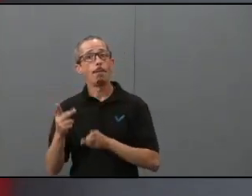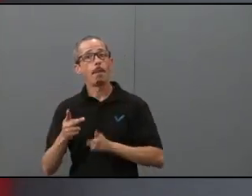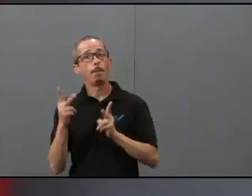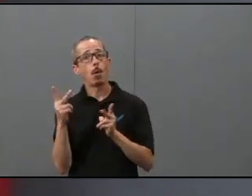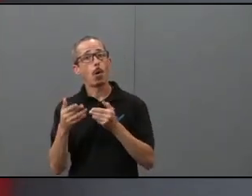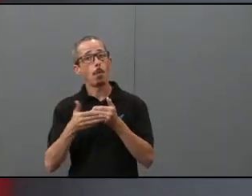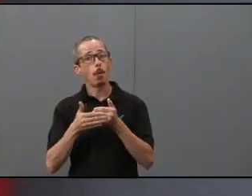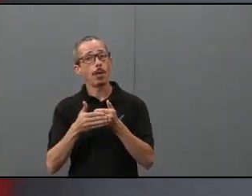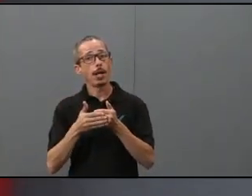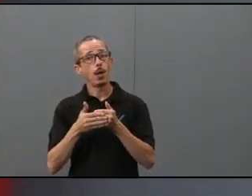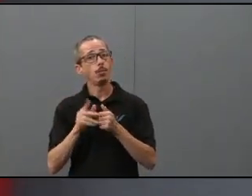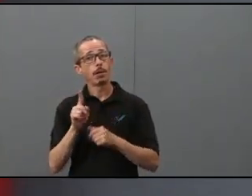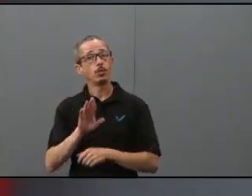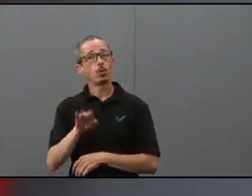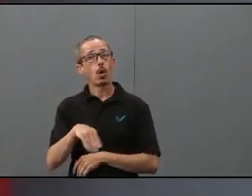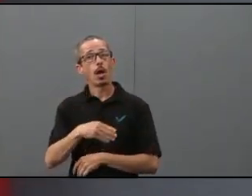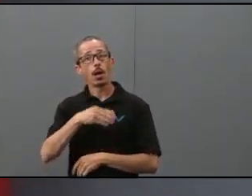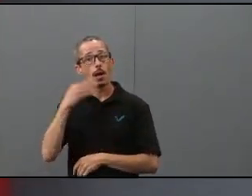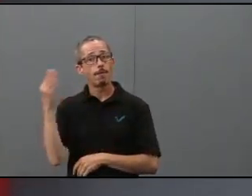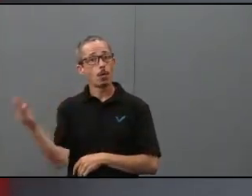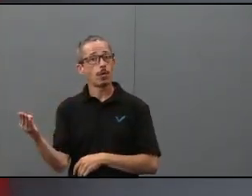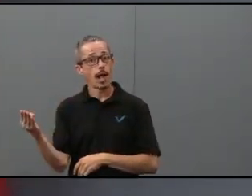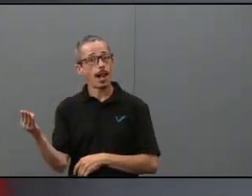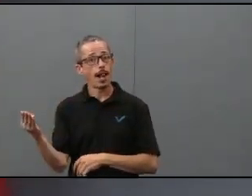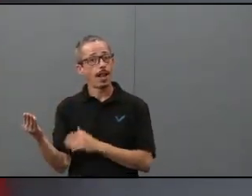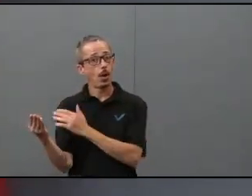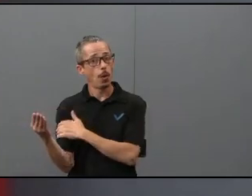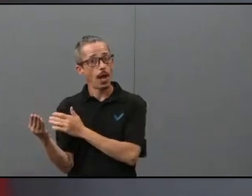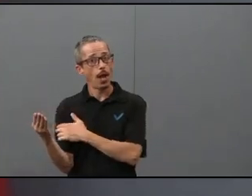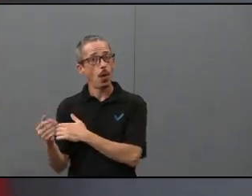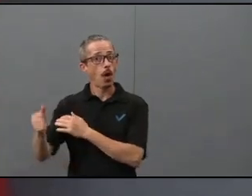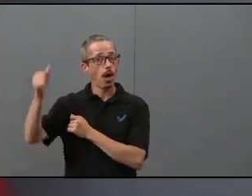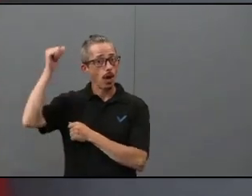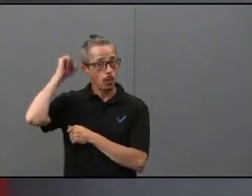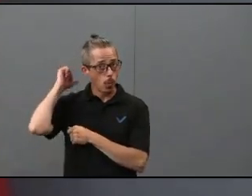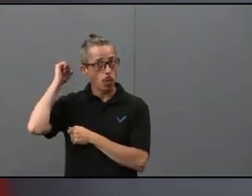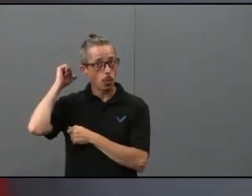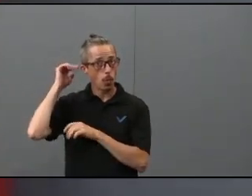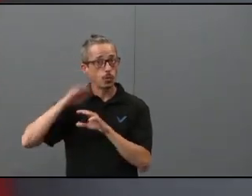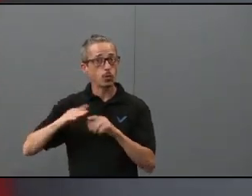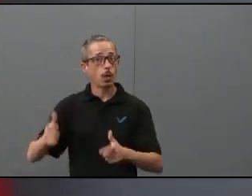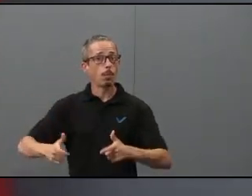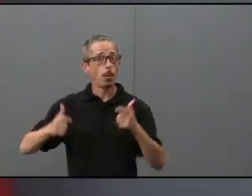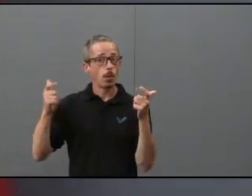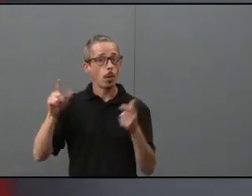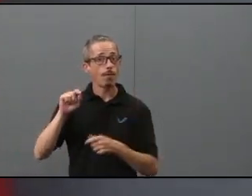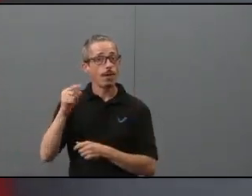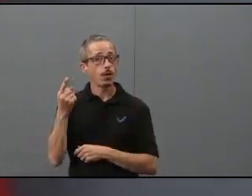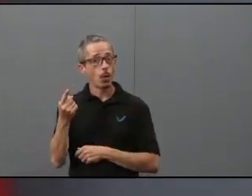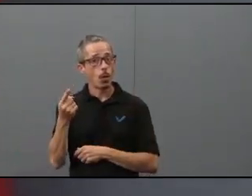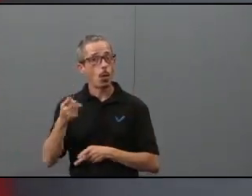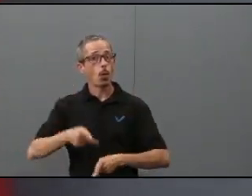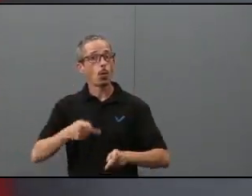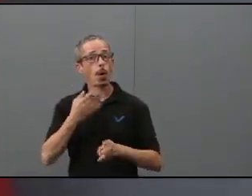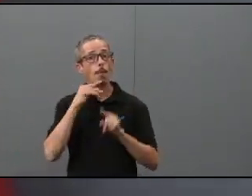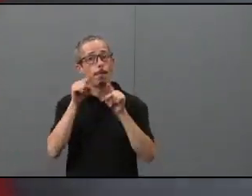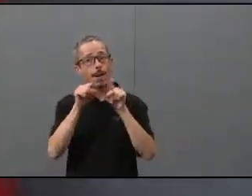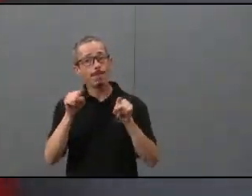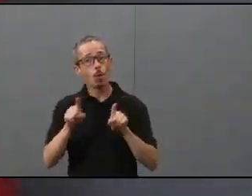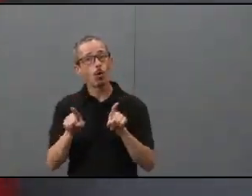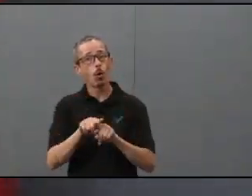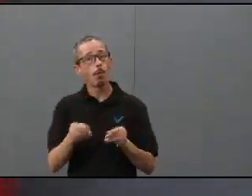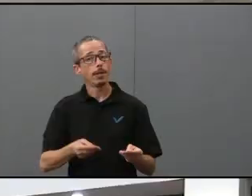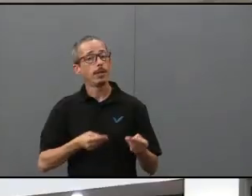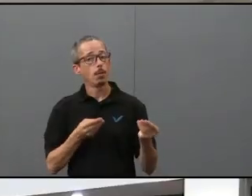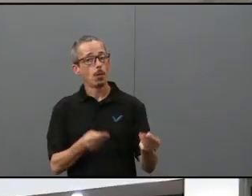cette porte soit situé uniquement sur la façade latérale ou arrière sur l'immeuble situé au 21 rue Bellefeuille tel que